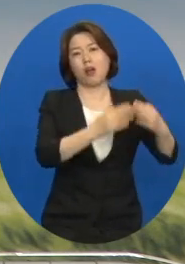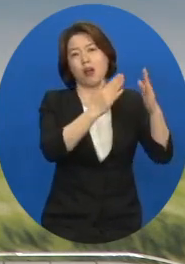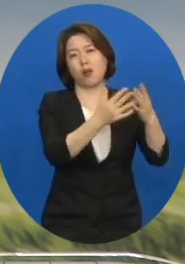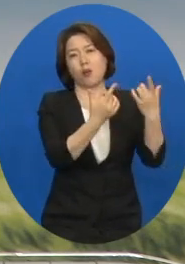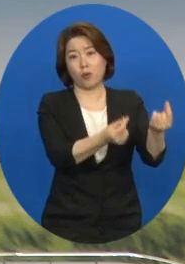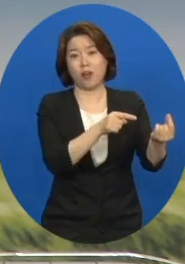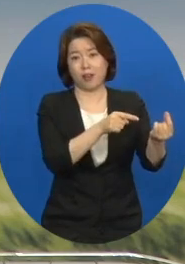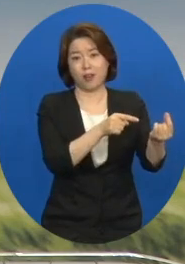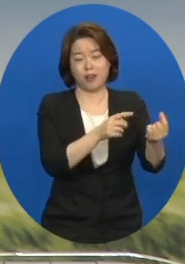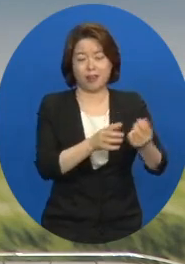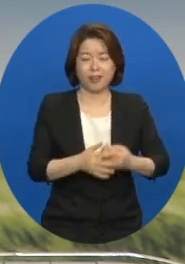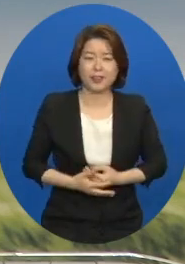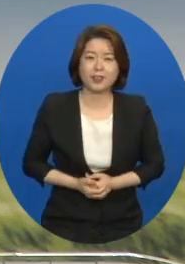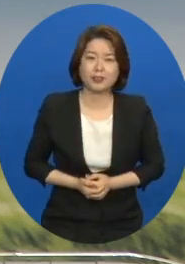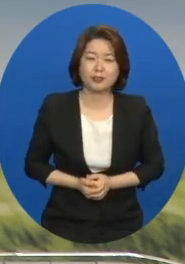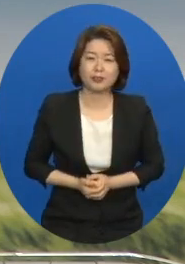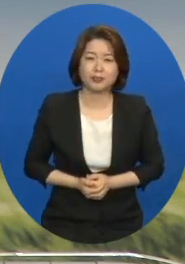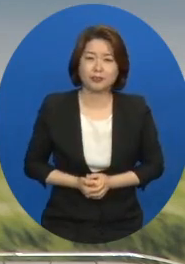거죠.